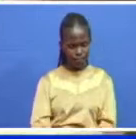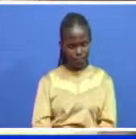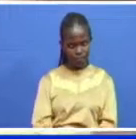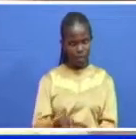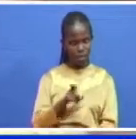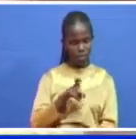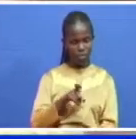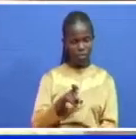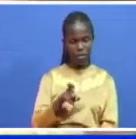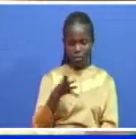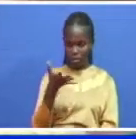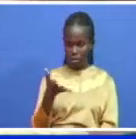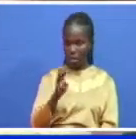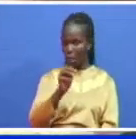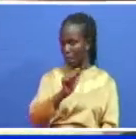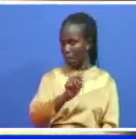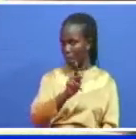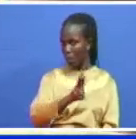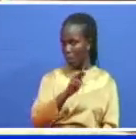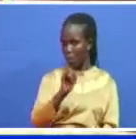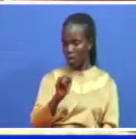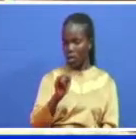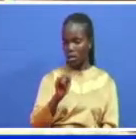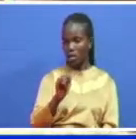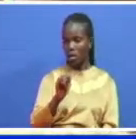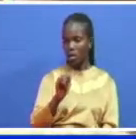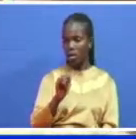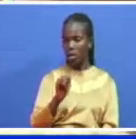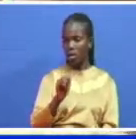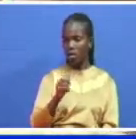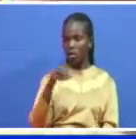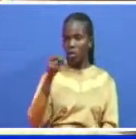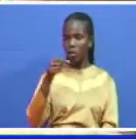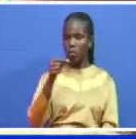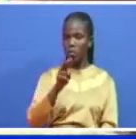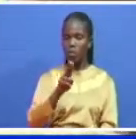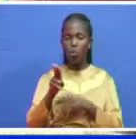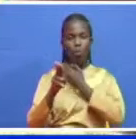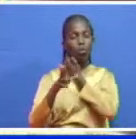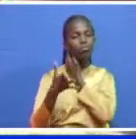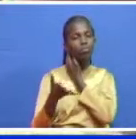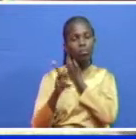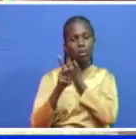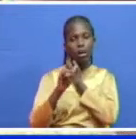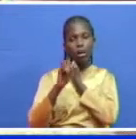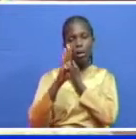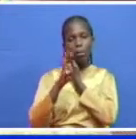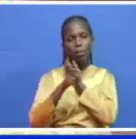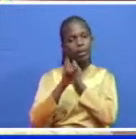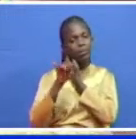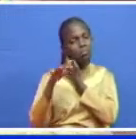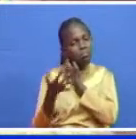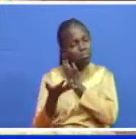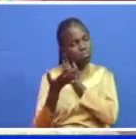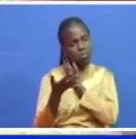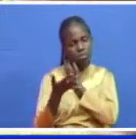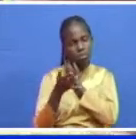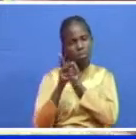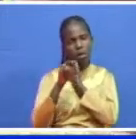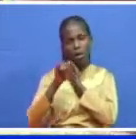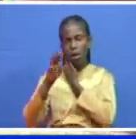ikuateka nete kukitu Makueni. Ikawetwa nguu, ikawetwa kibwezi, ikawetwa kemakiu, ikawetwa